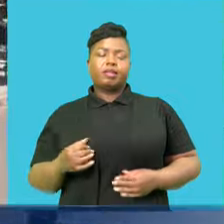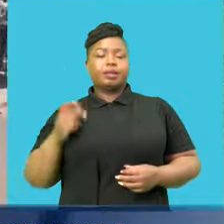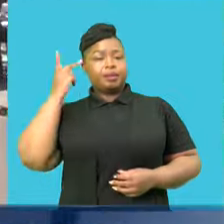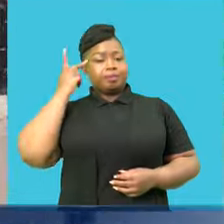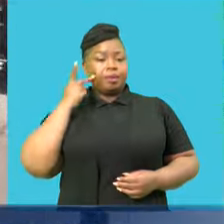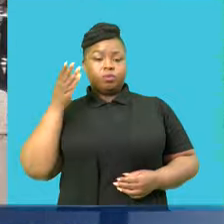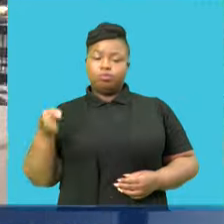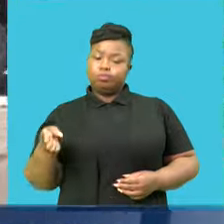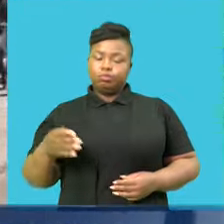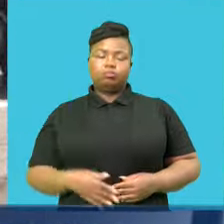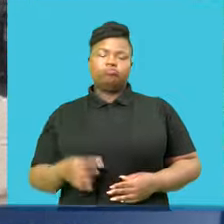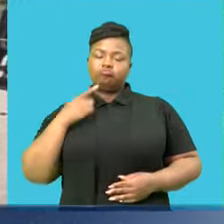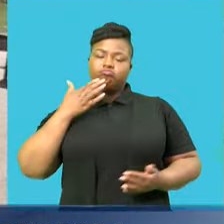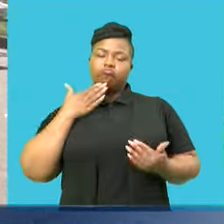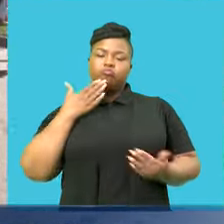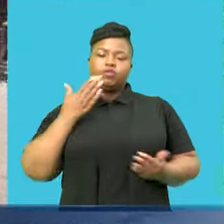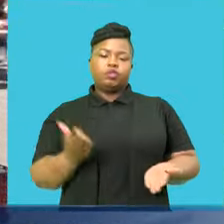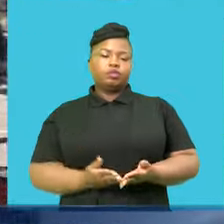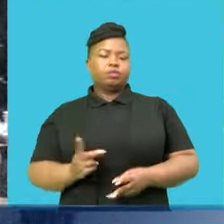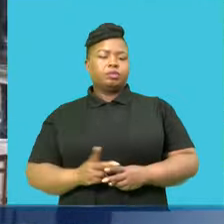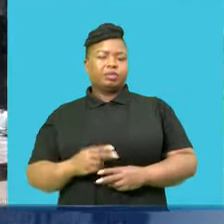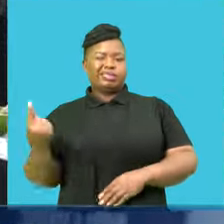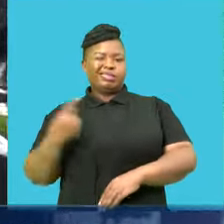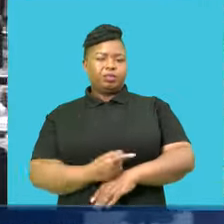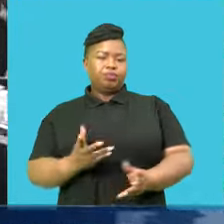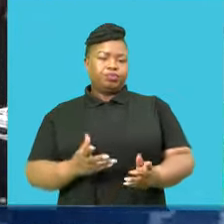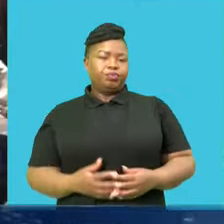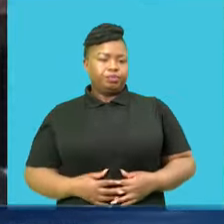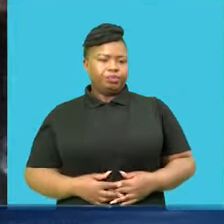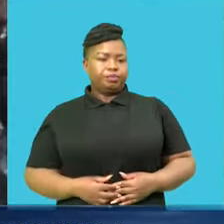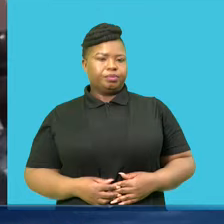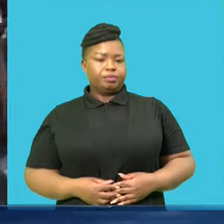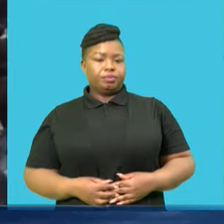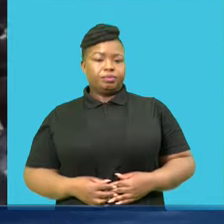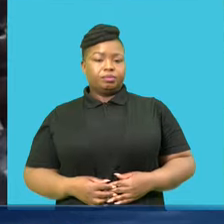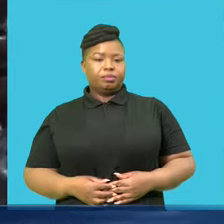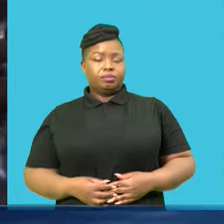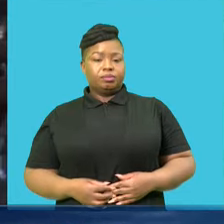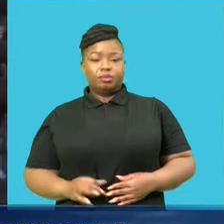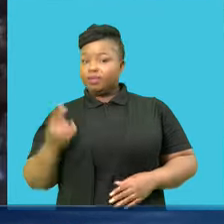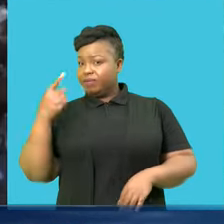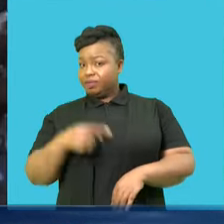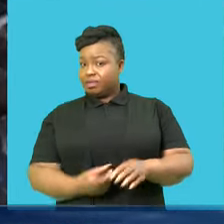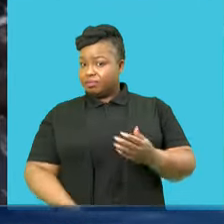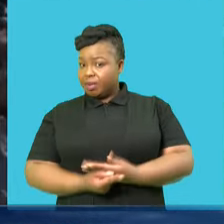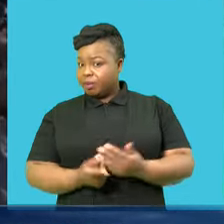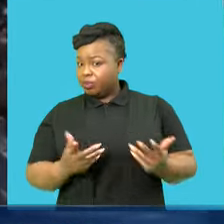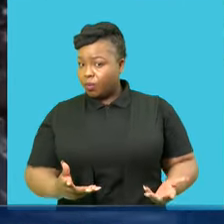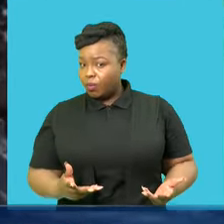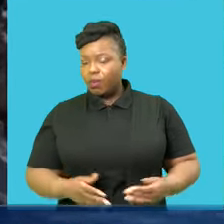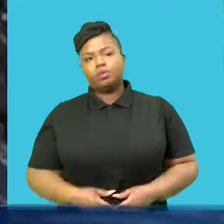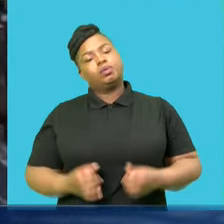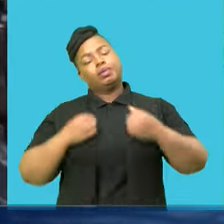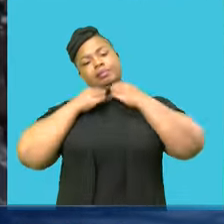lo mcimbi ubonge kakhulu isikole ngokuhlela usuku olufana nalolu. Siyaqala nathi ukubona into eso